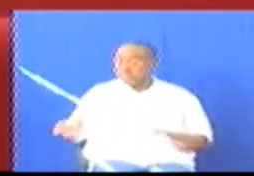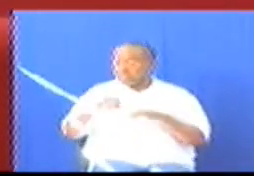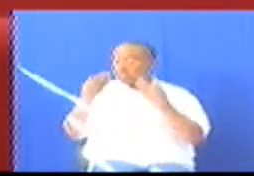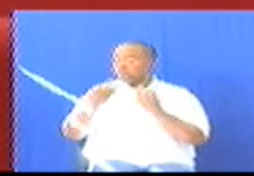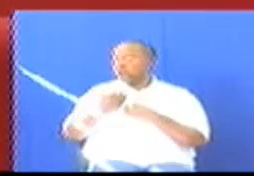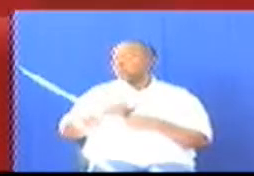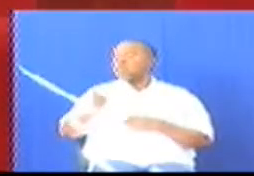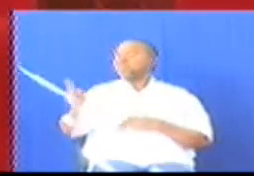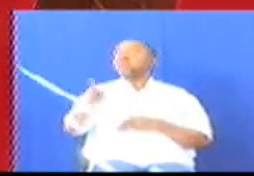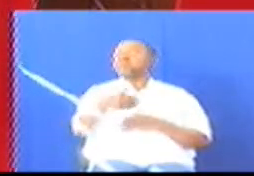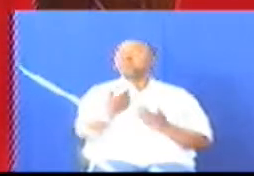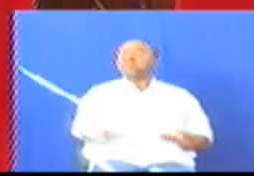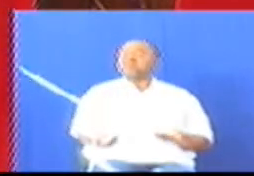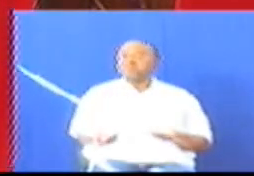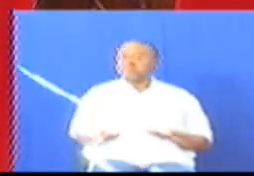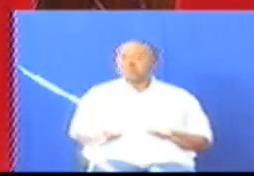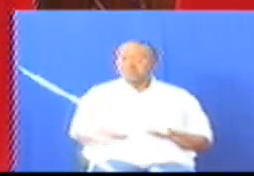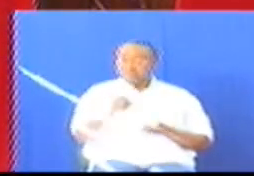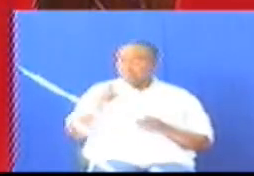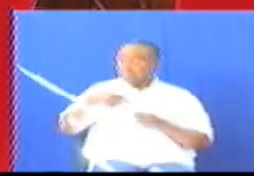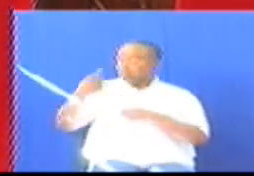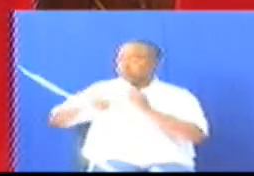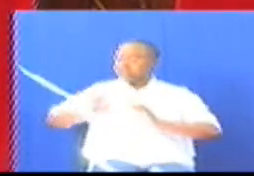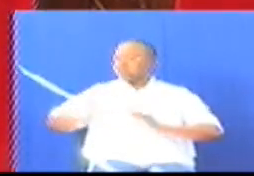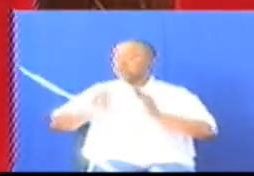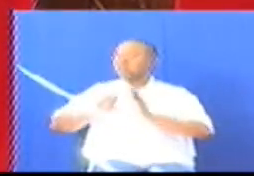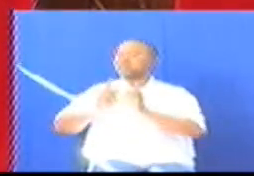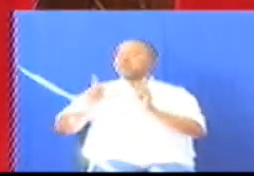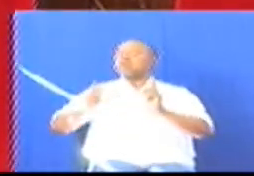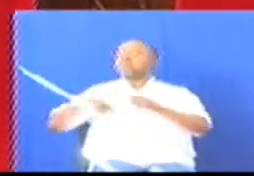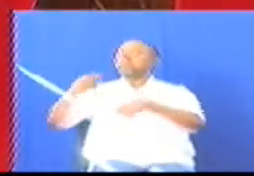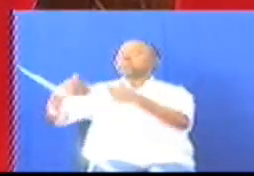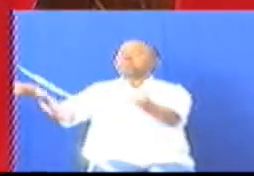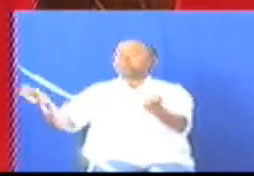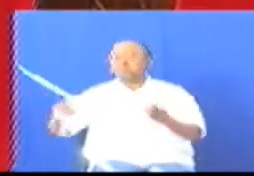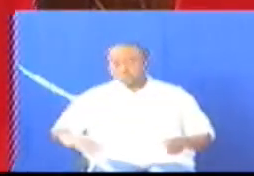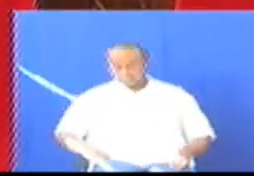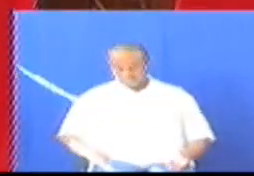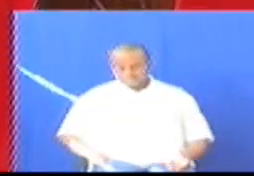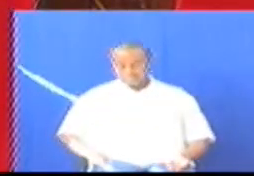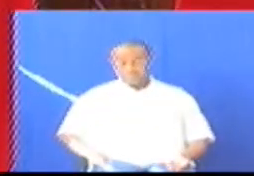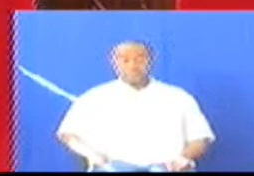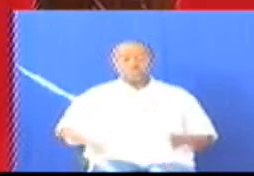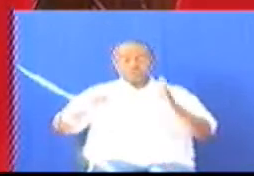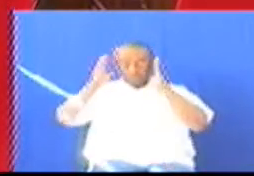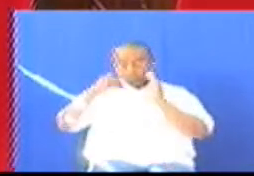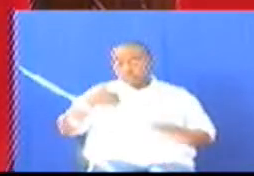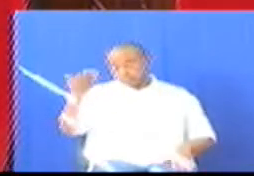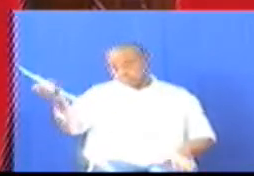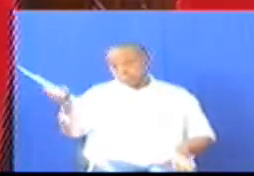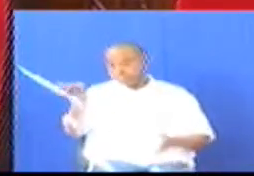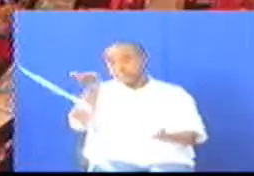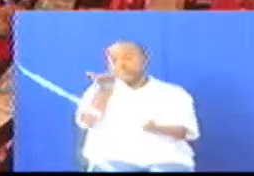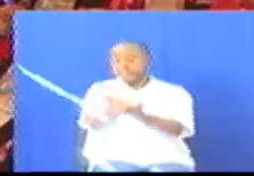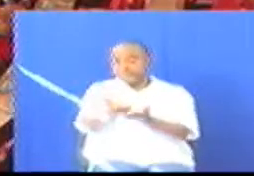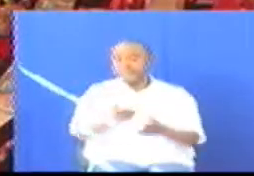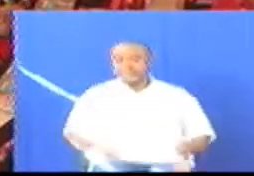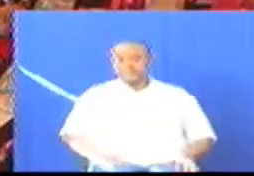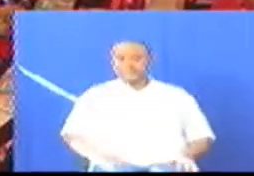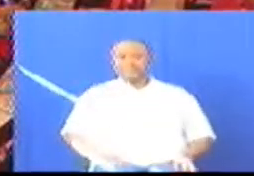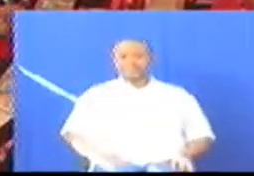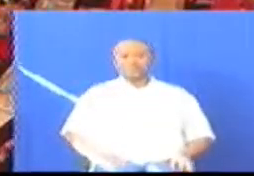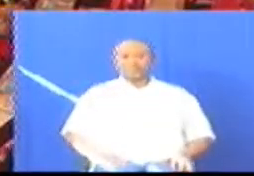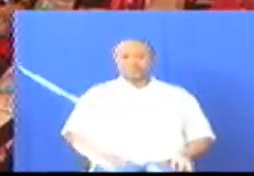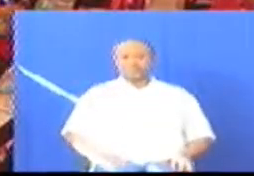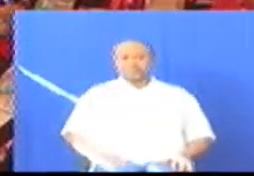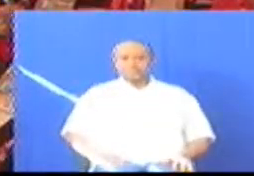sisi ambao tunazo familia, ili waendelee kuweza kuendelea na maisha yao. Mheshimiwa Spika, baada ya kusema hayo nakushukuru. Asante sana Mheshimiwa Ali